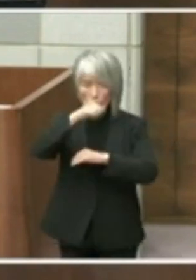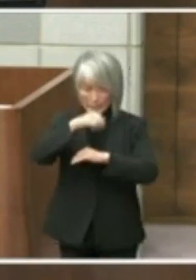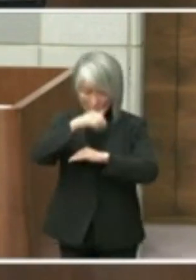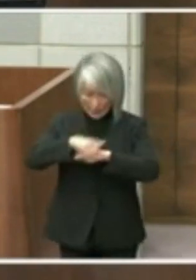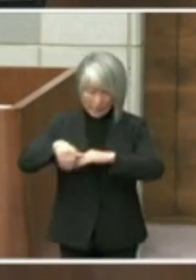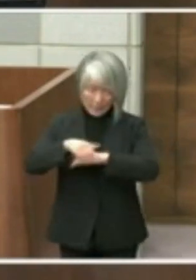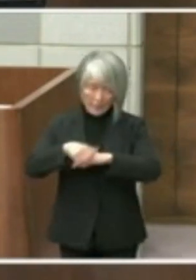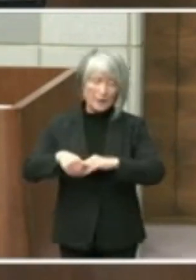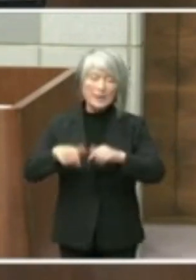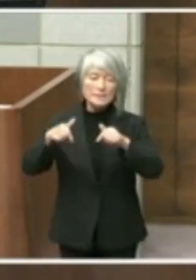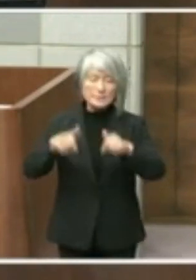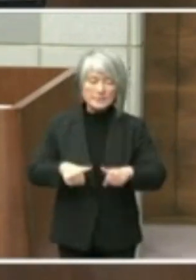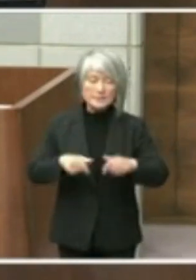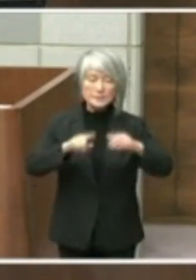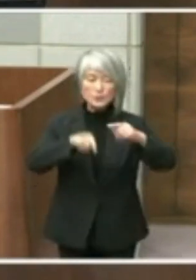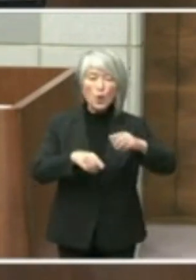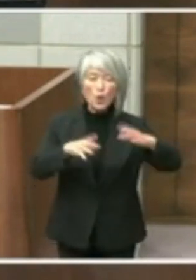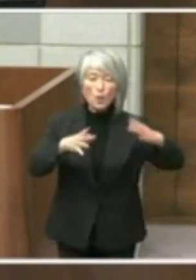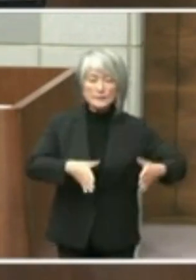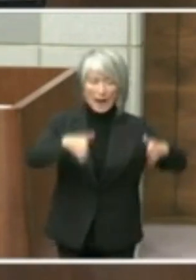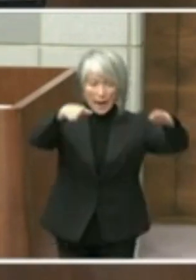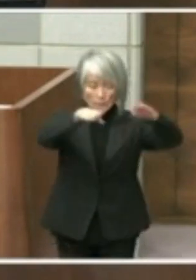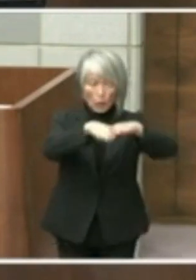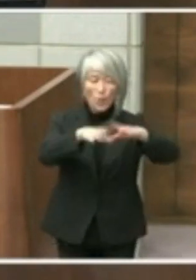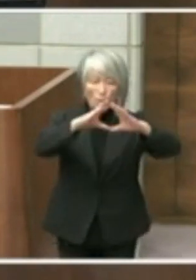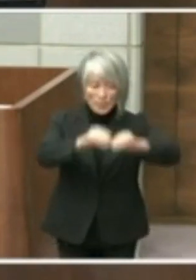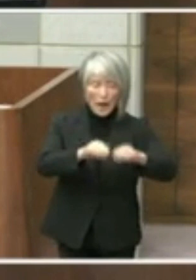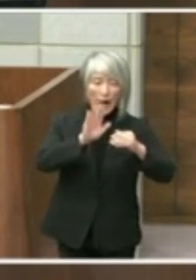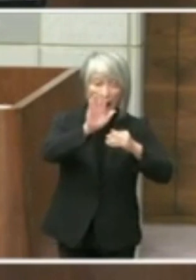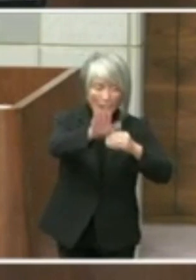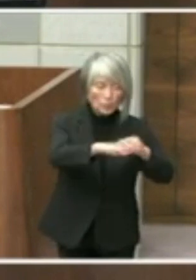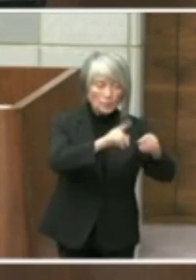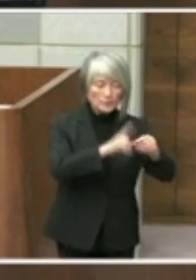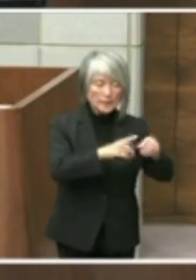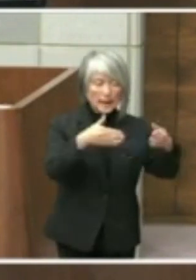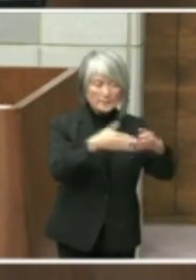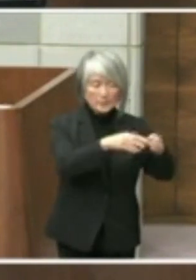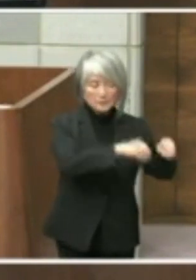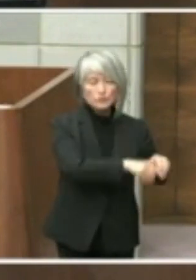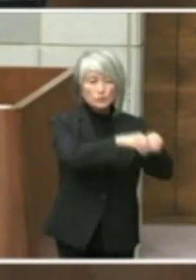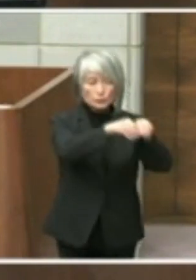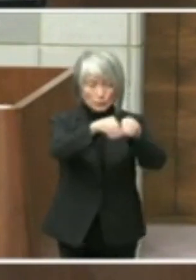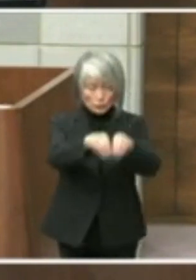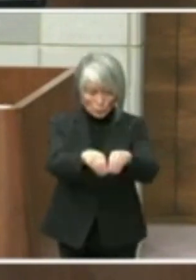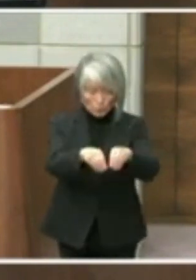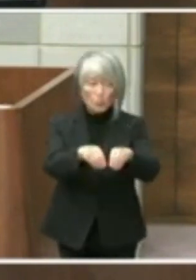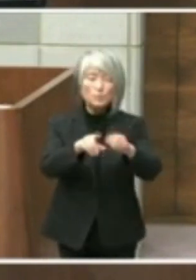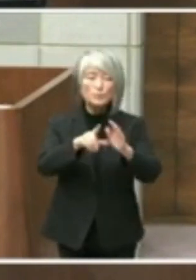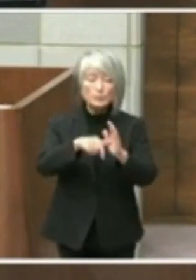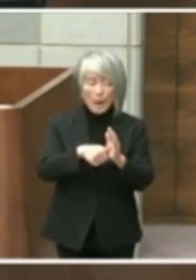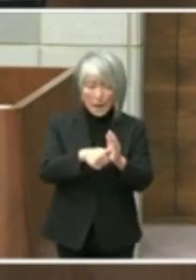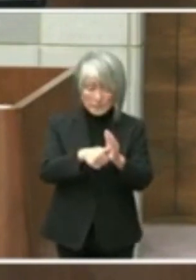は西庁舎除却後に新中崎文書の建設を開始することとなるため、